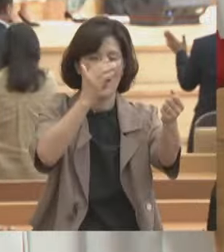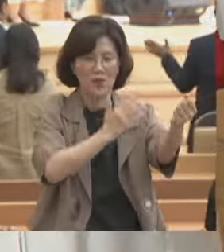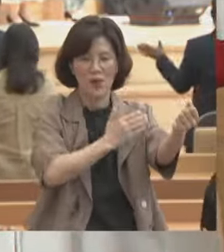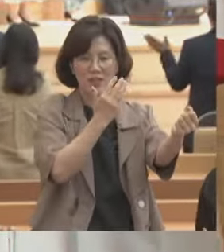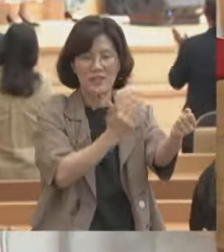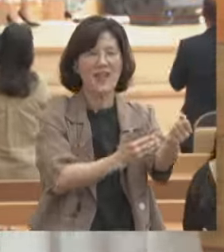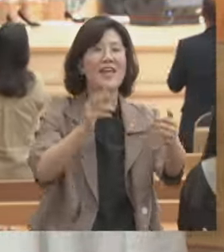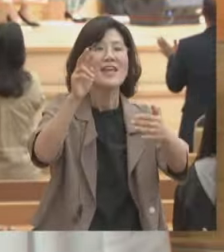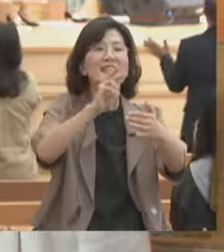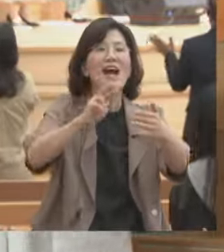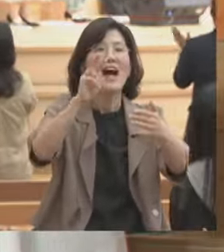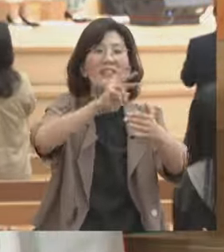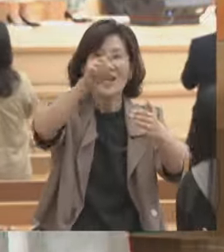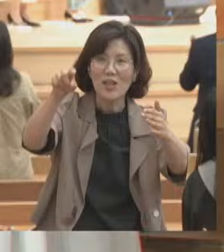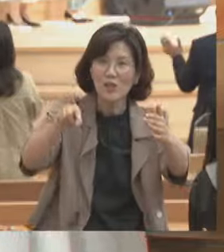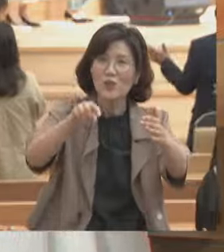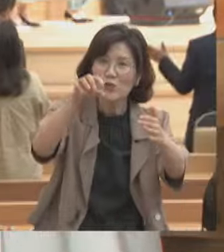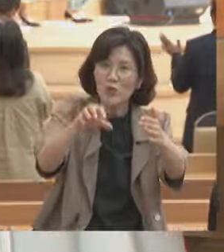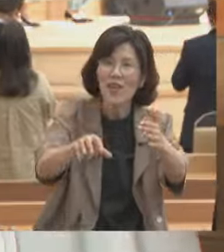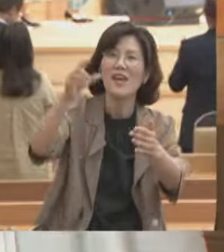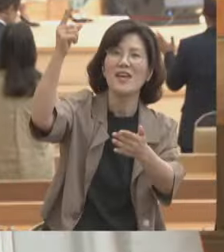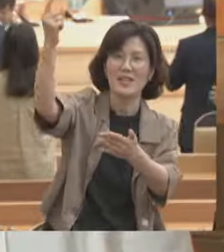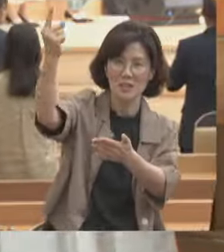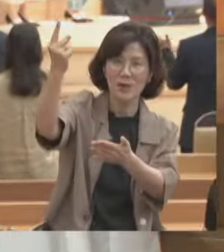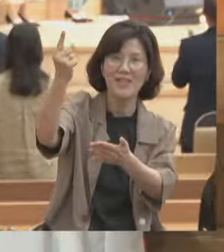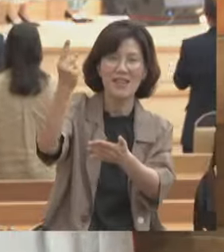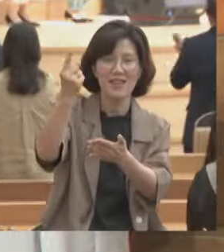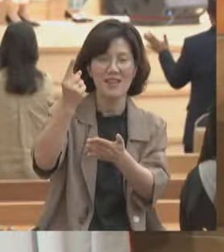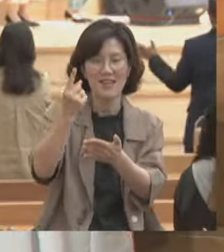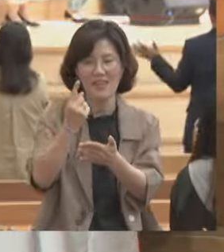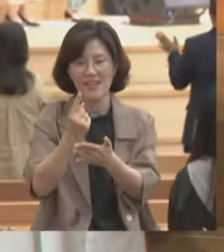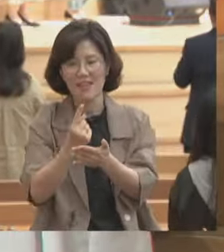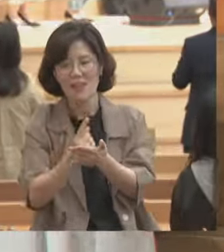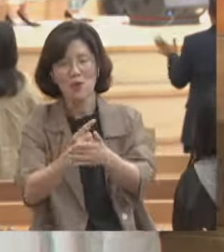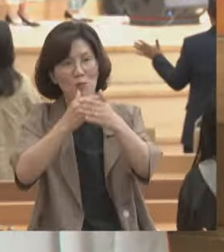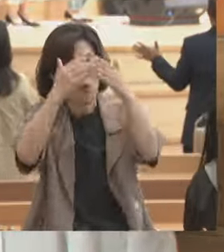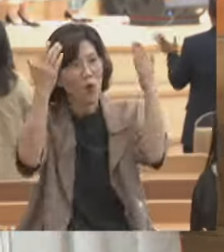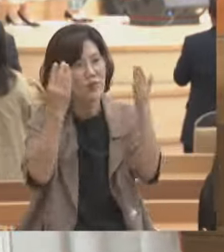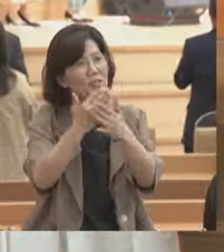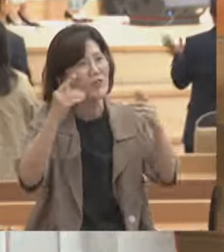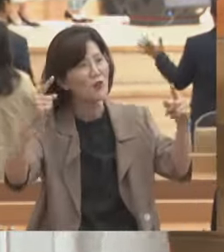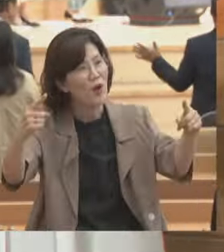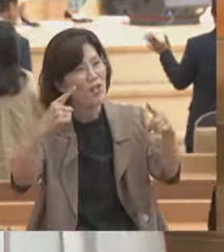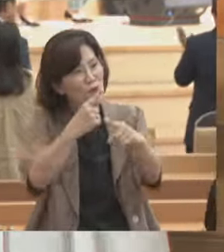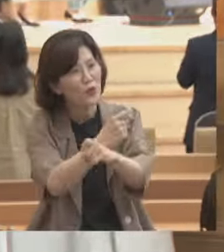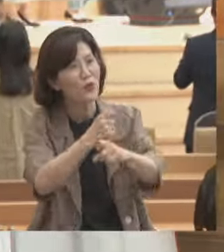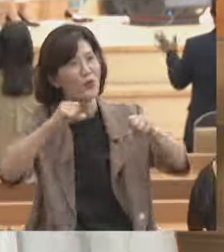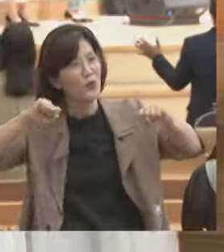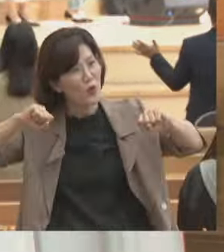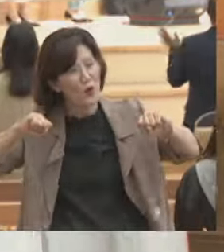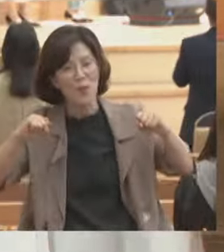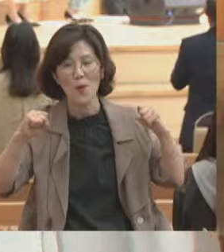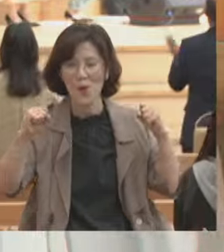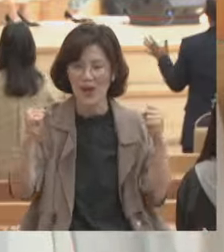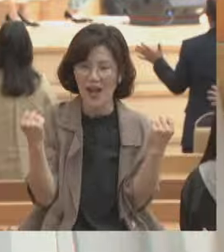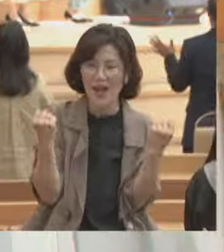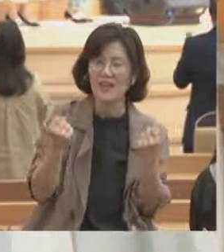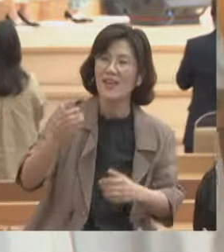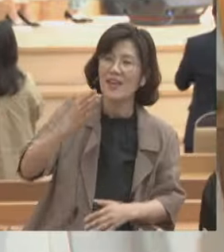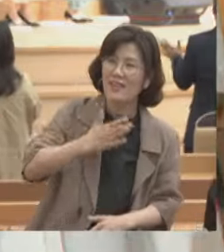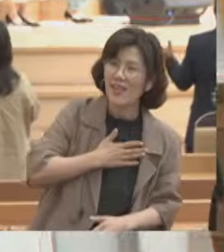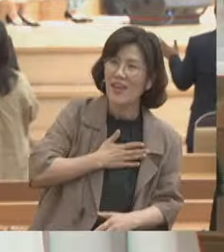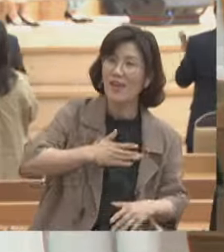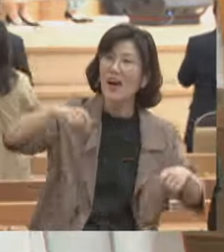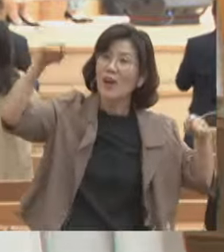주의 권세 찬양 중에 이말에 모든 원수